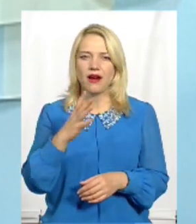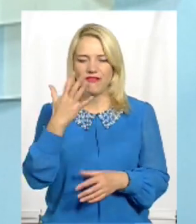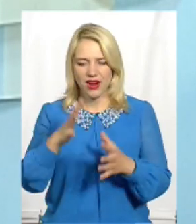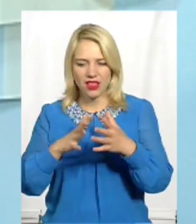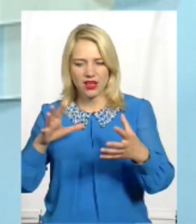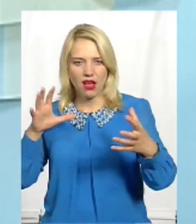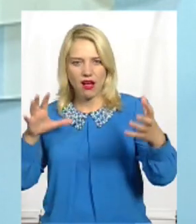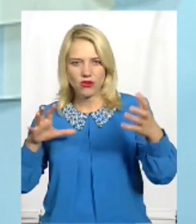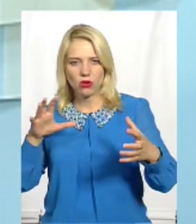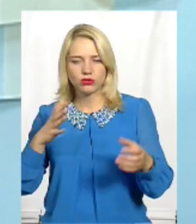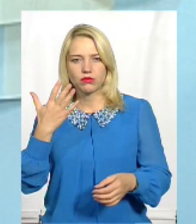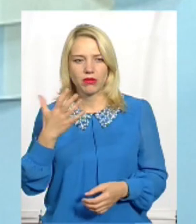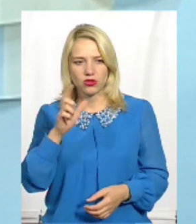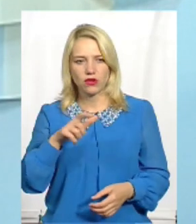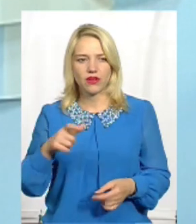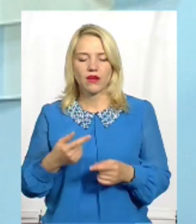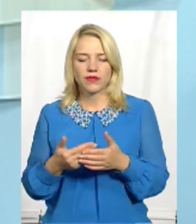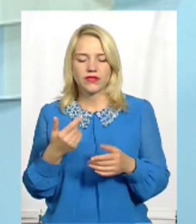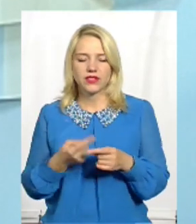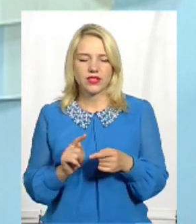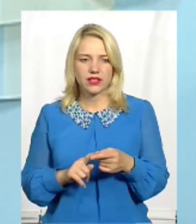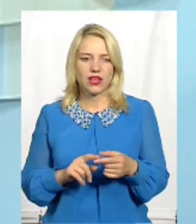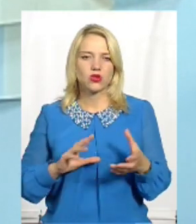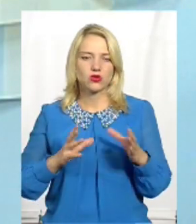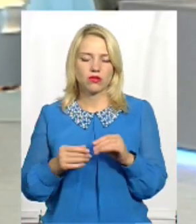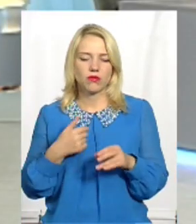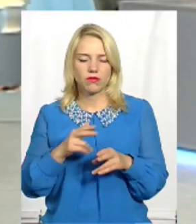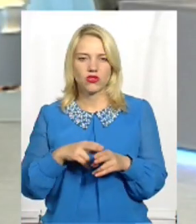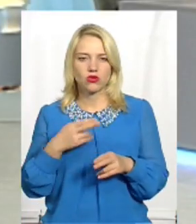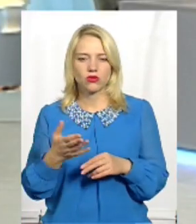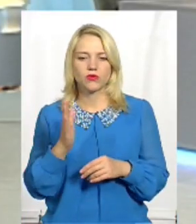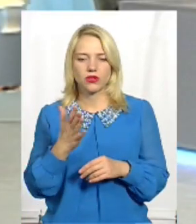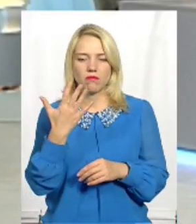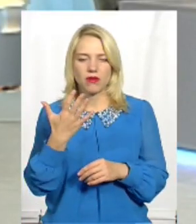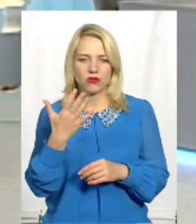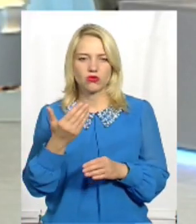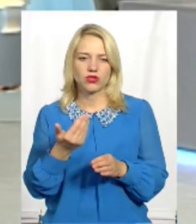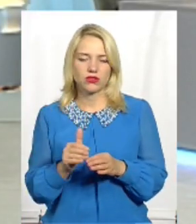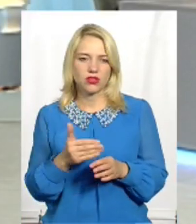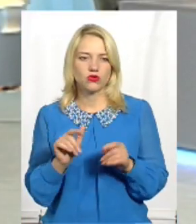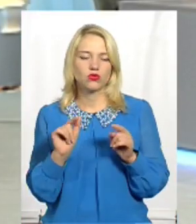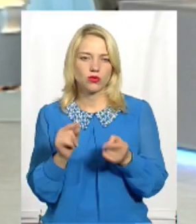навіть від цієї суми ми відшкодуємо тільки п'яту частину. Тому якби